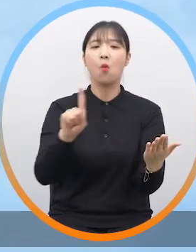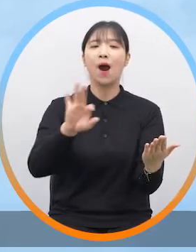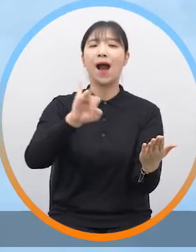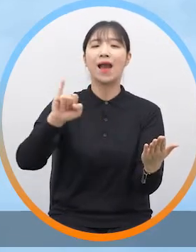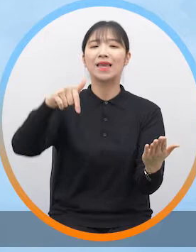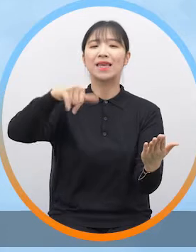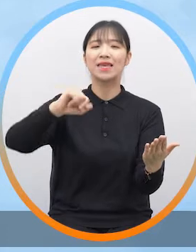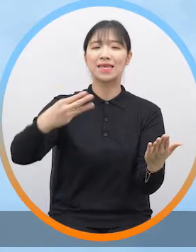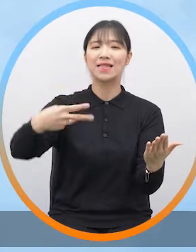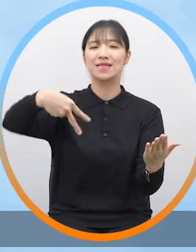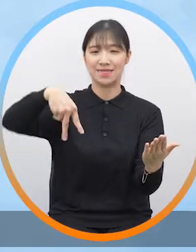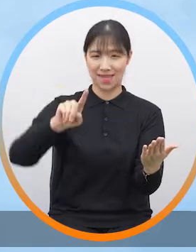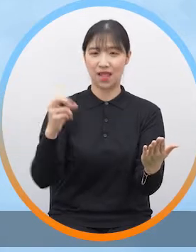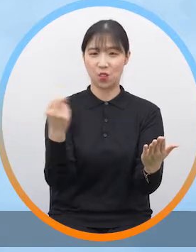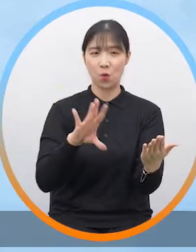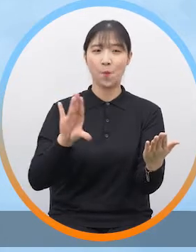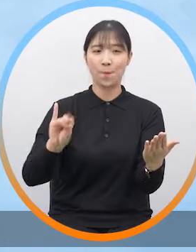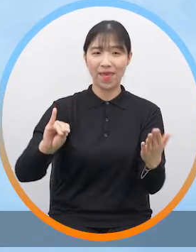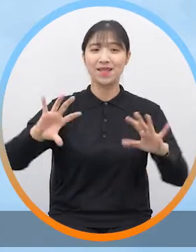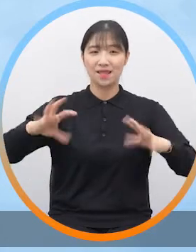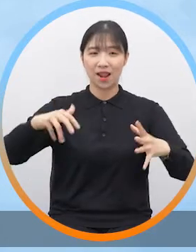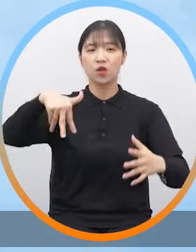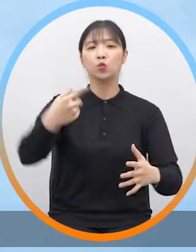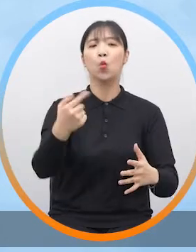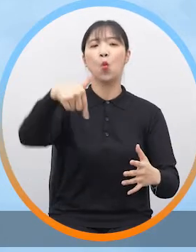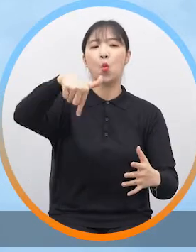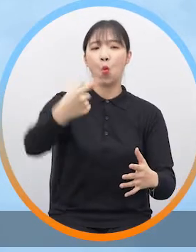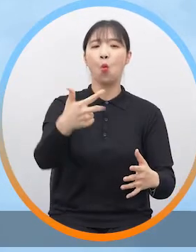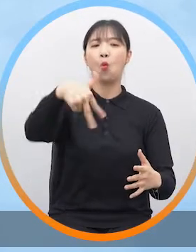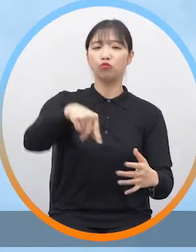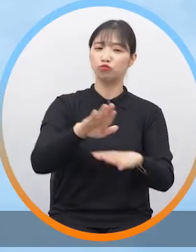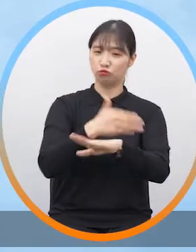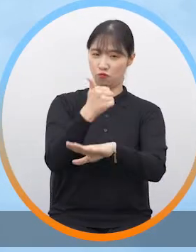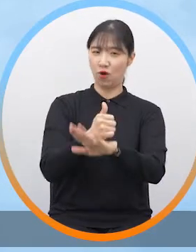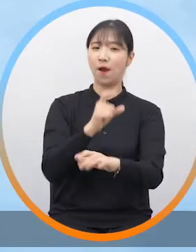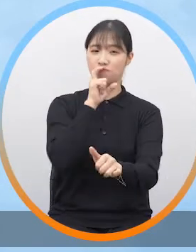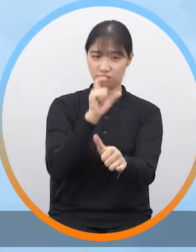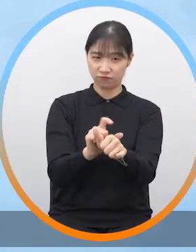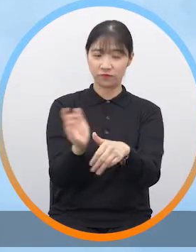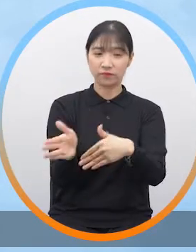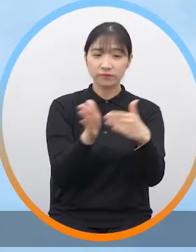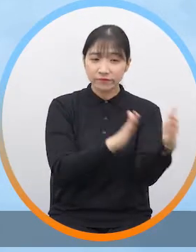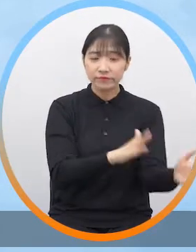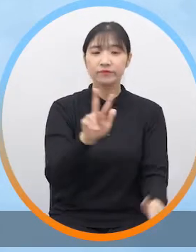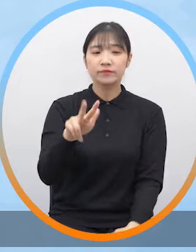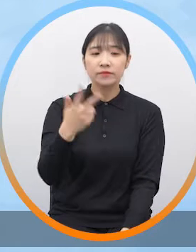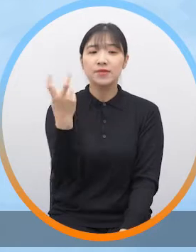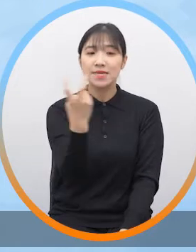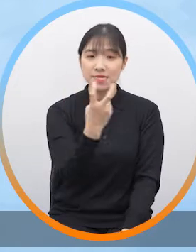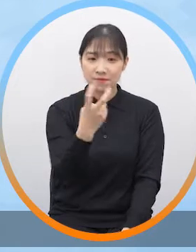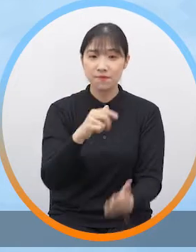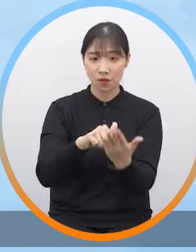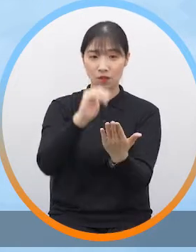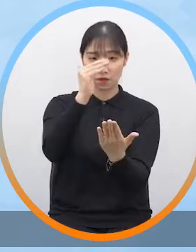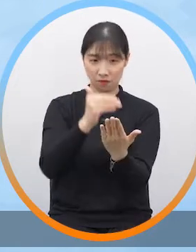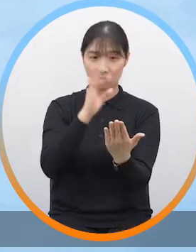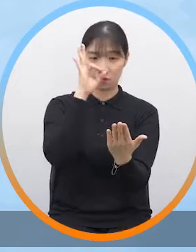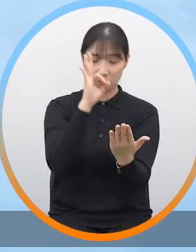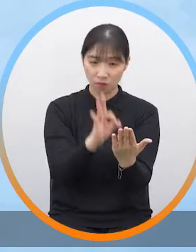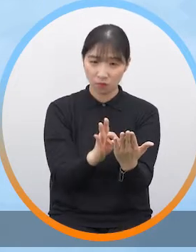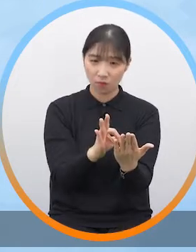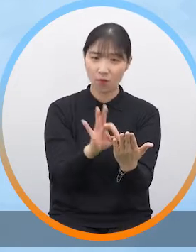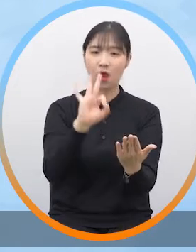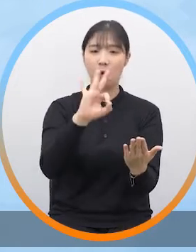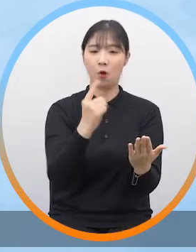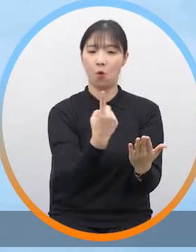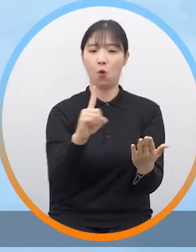백제고강 조고주라고 이렇게 하고 있고, 720년에 편찬된 일본 서기에는